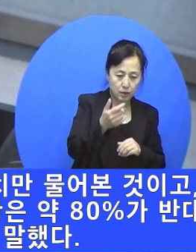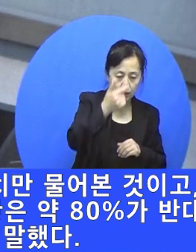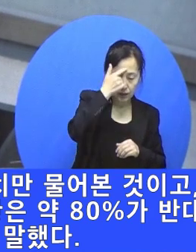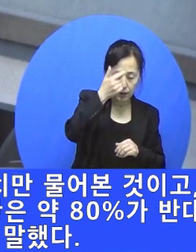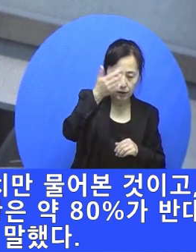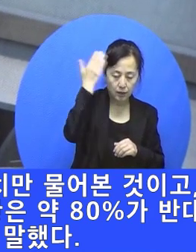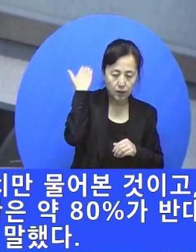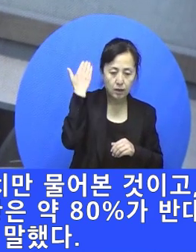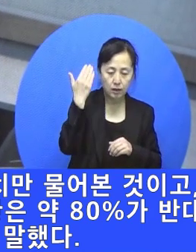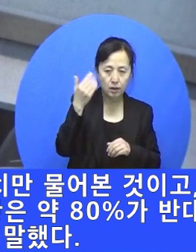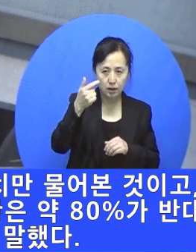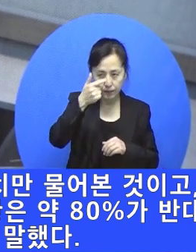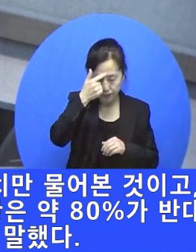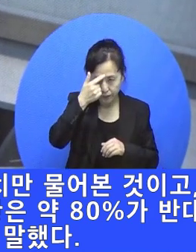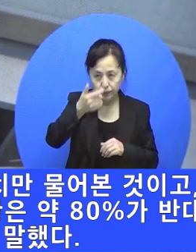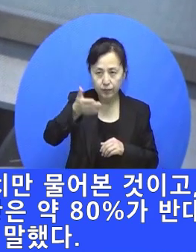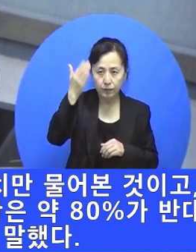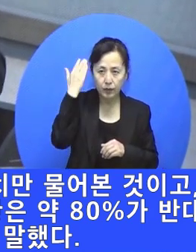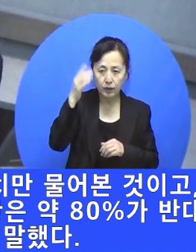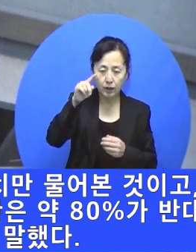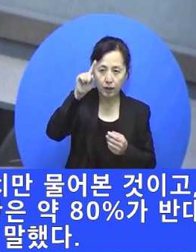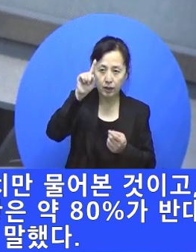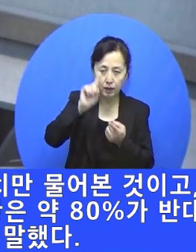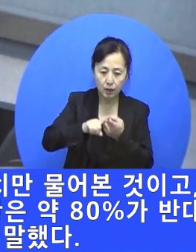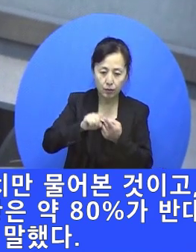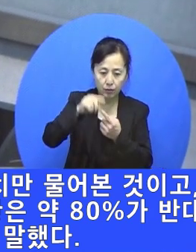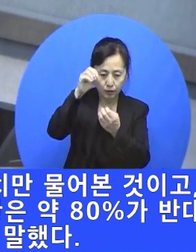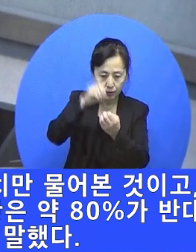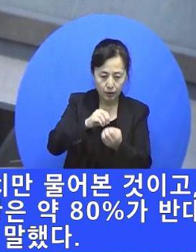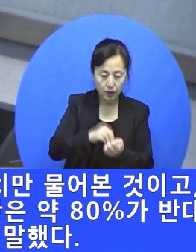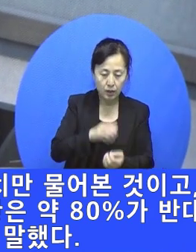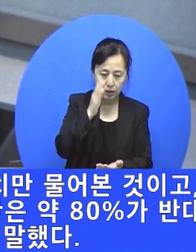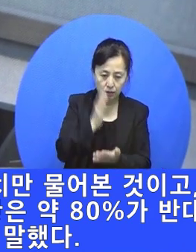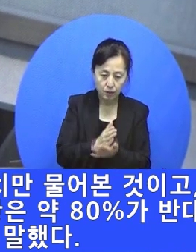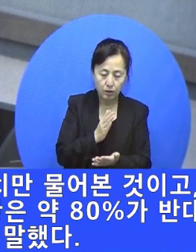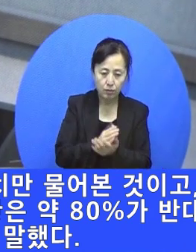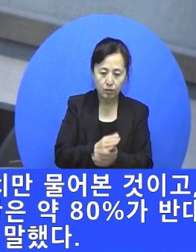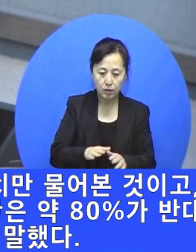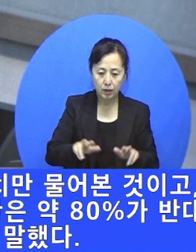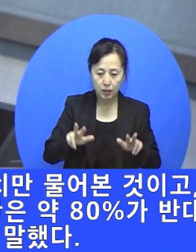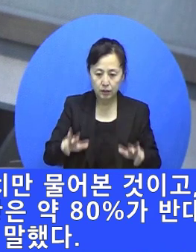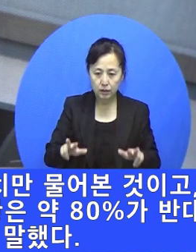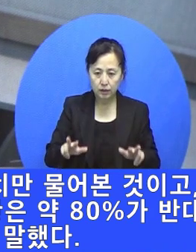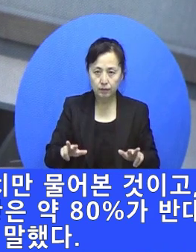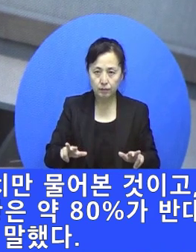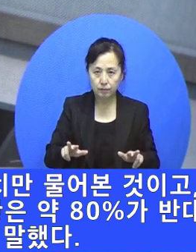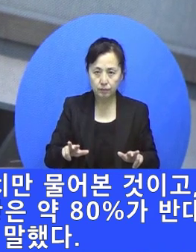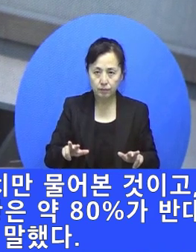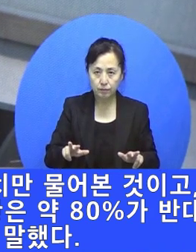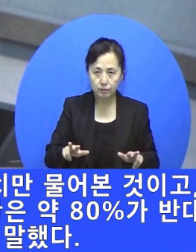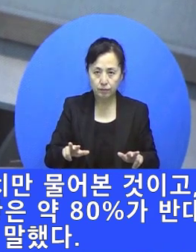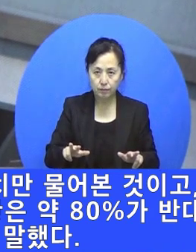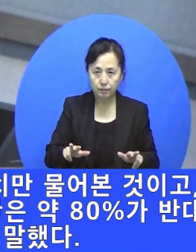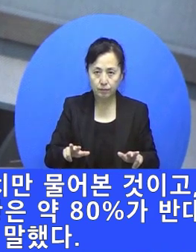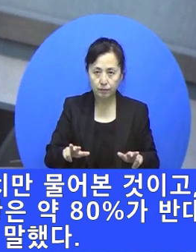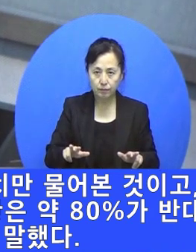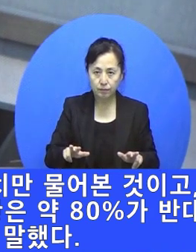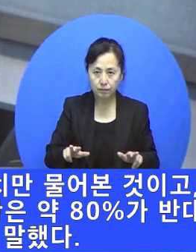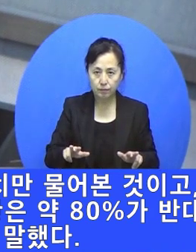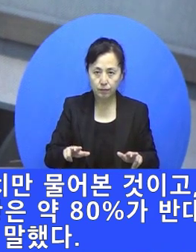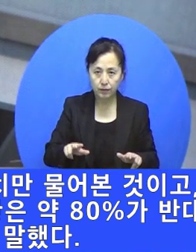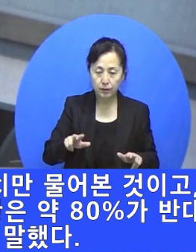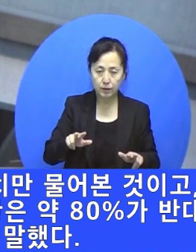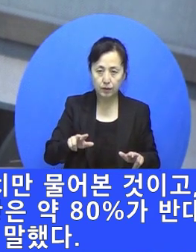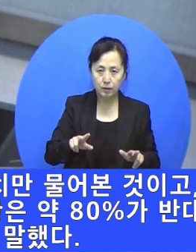이재준 시장님이 새로 오셨으니까 과거의 고리를 끊고 지금처럼 해왔던 상생영역센터라든가